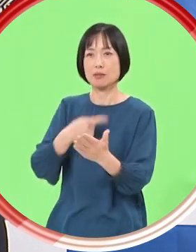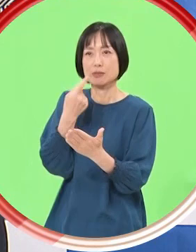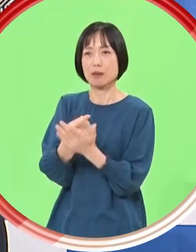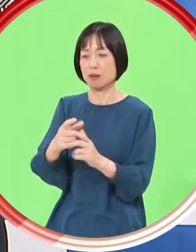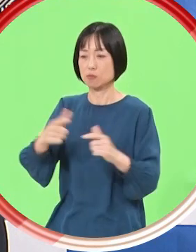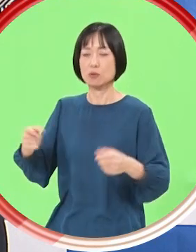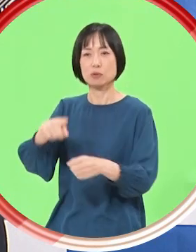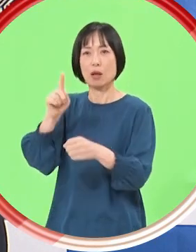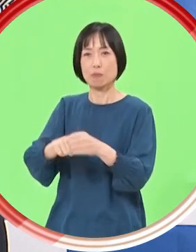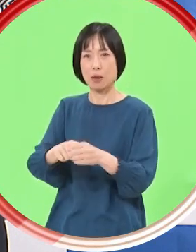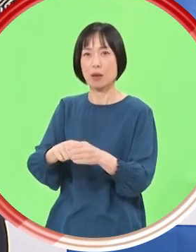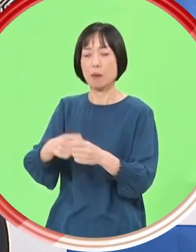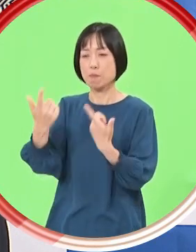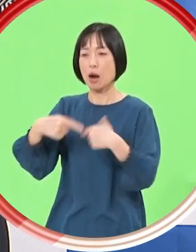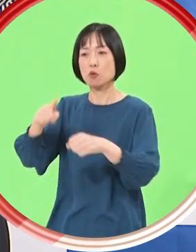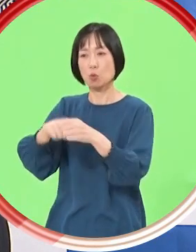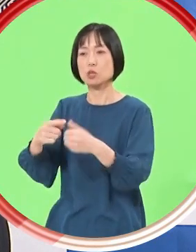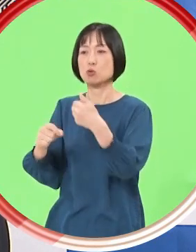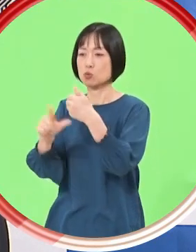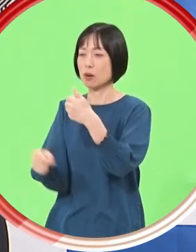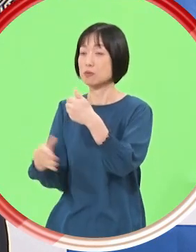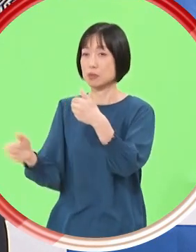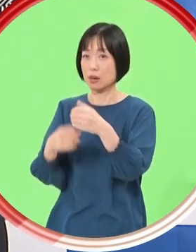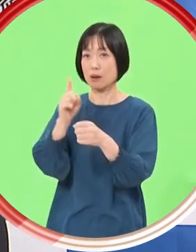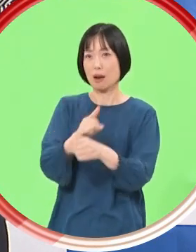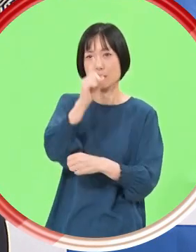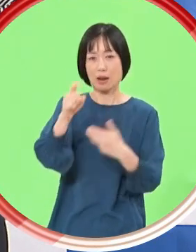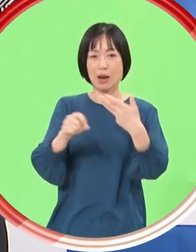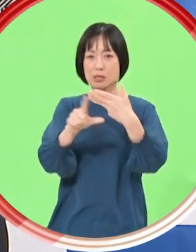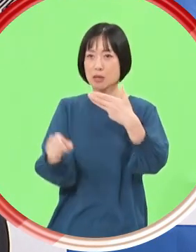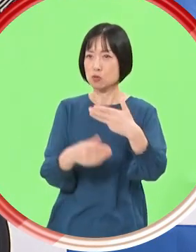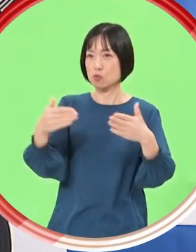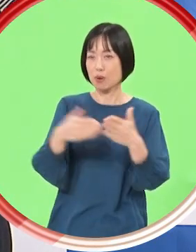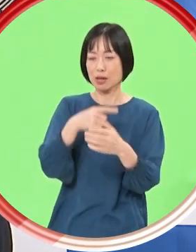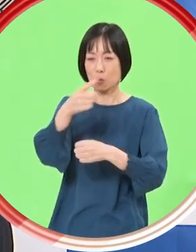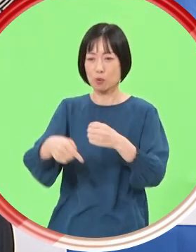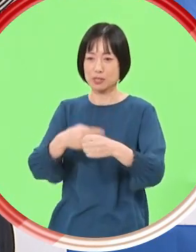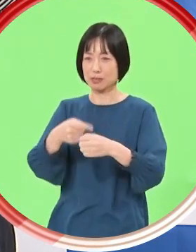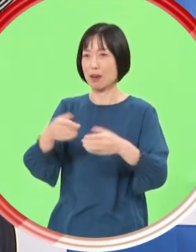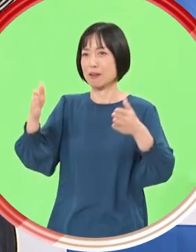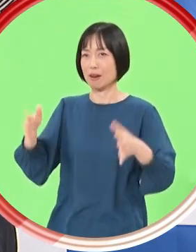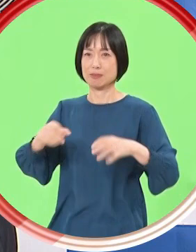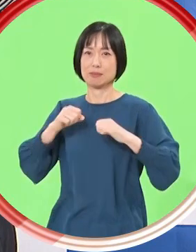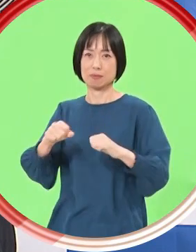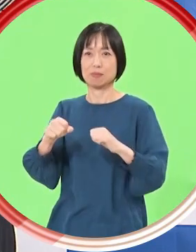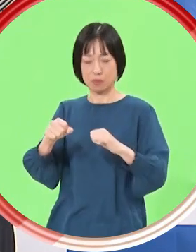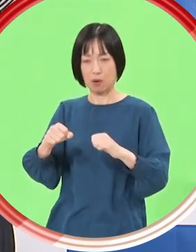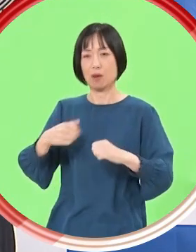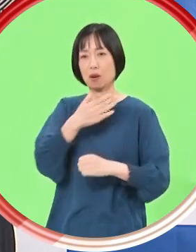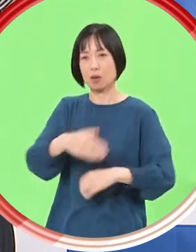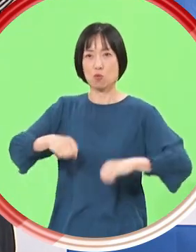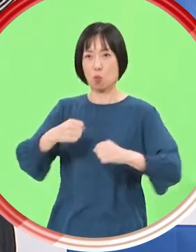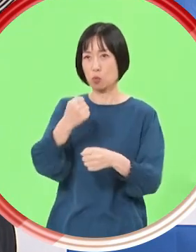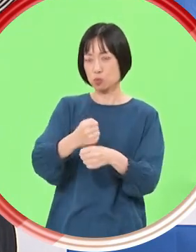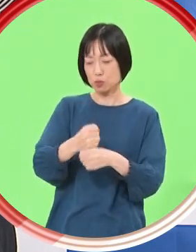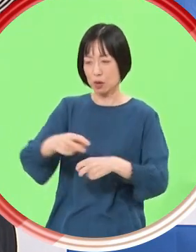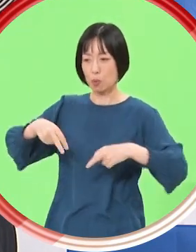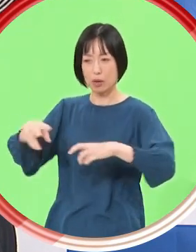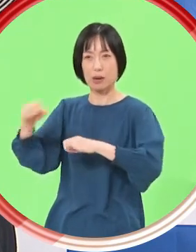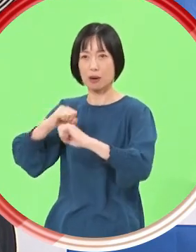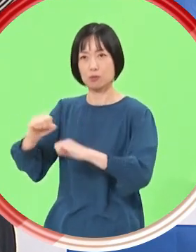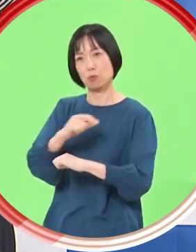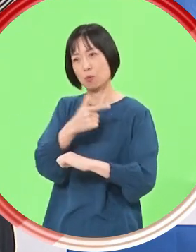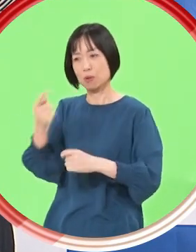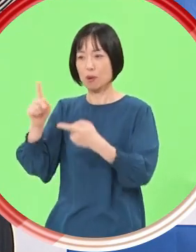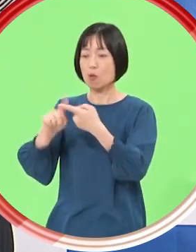の社会参加を促進するため毎年9月から翌年8月までの1年間に行った健康づくりや